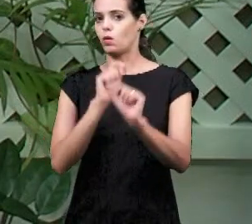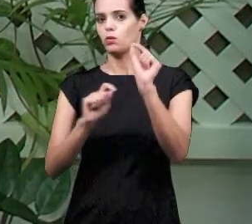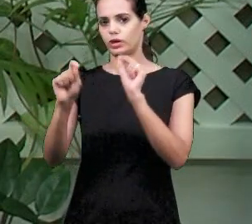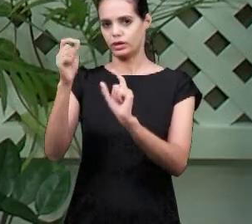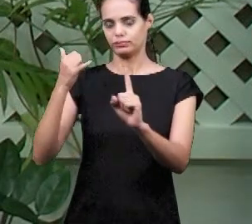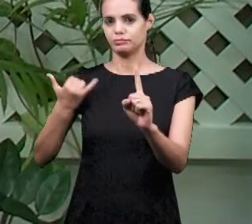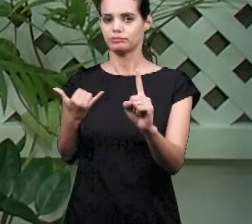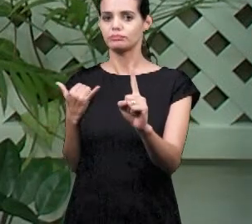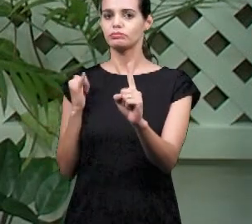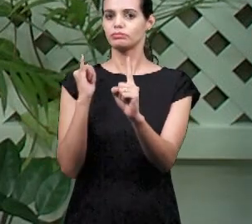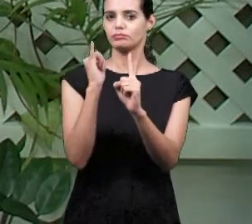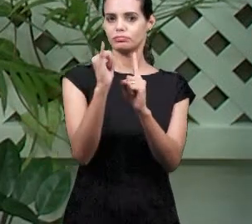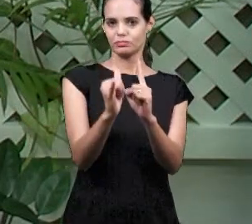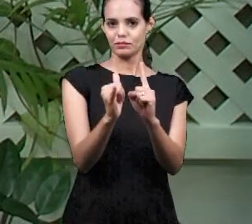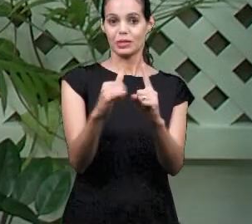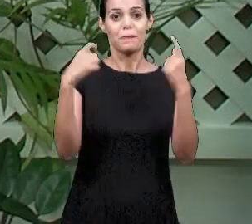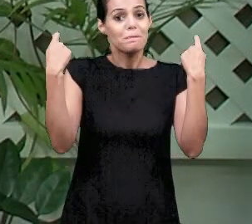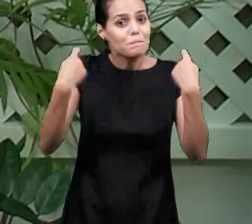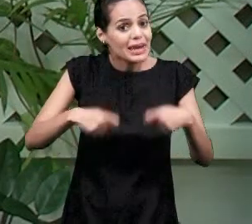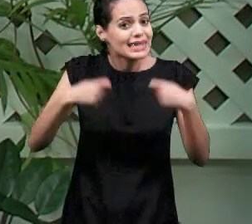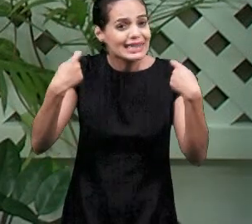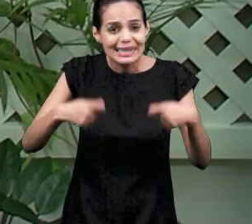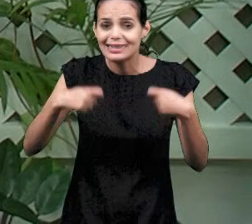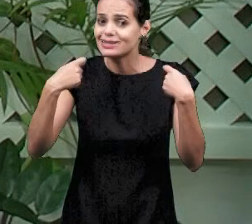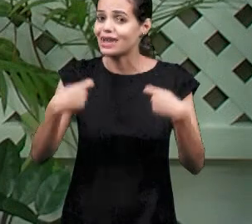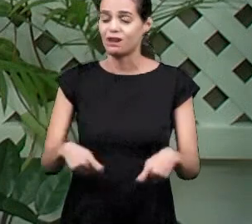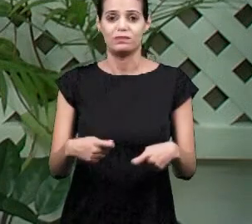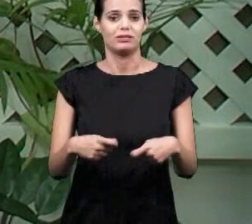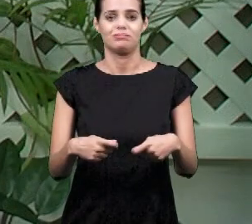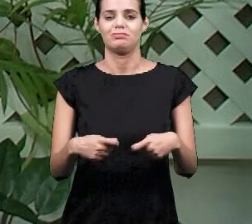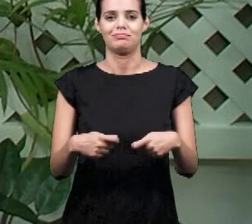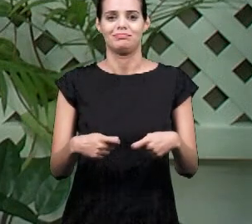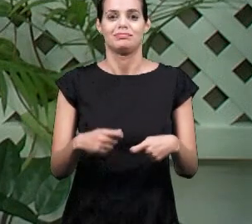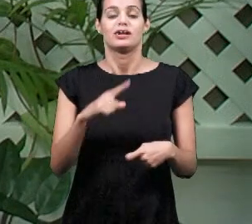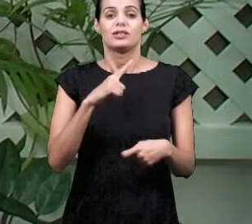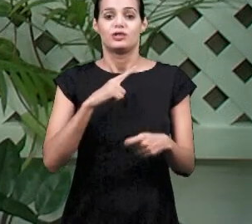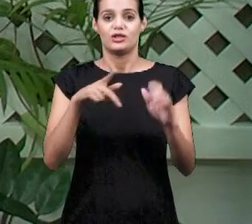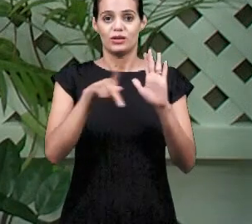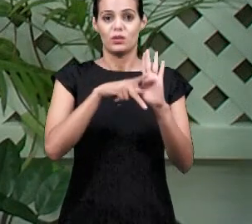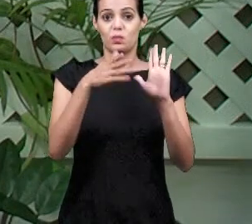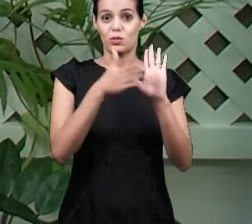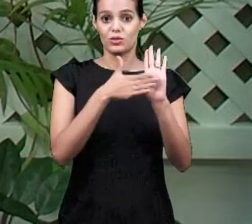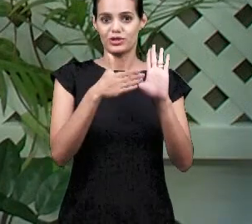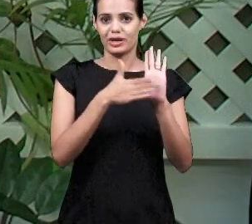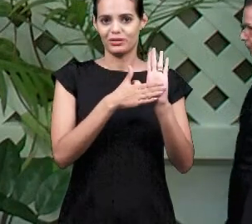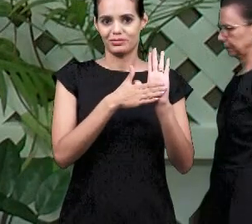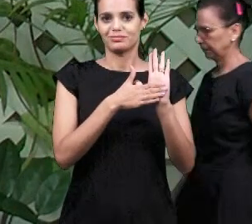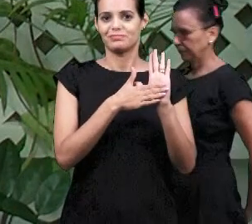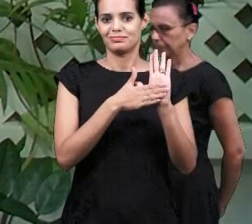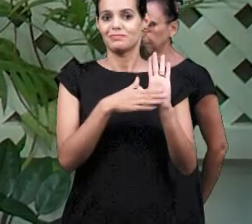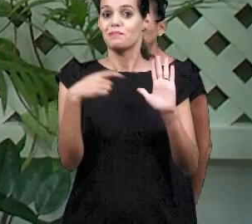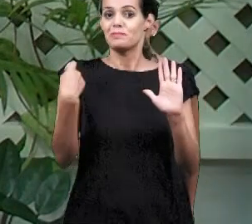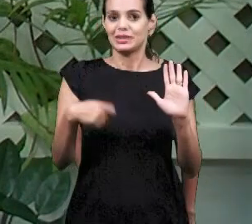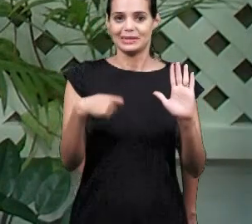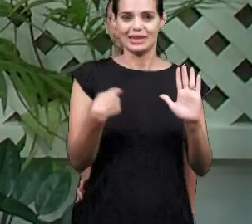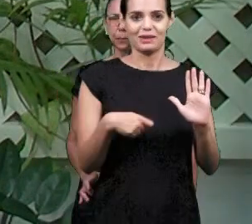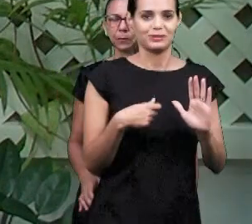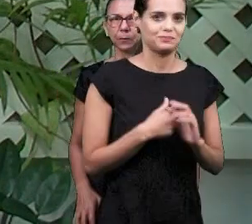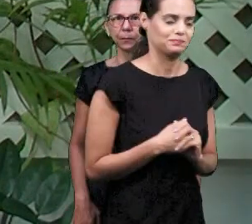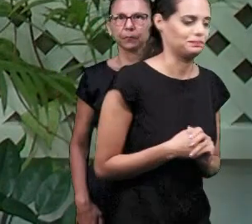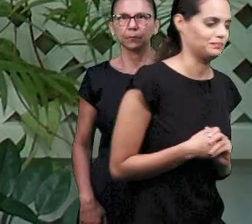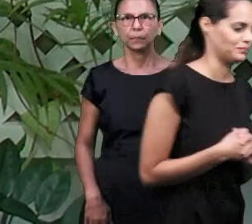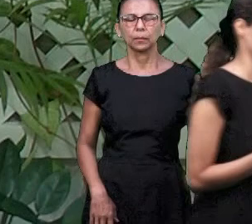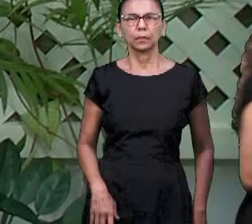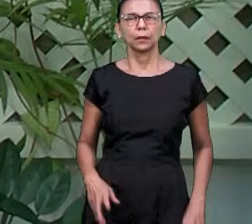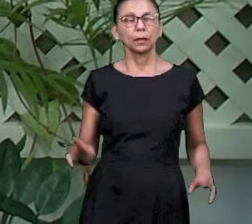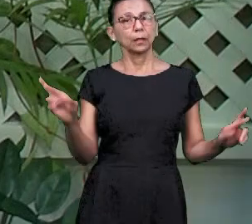en priant, on a besoin de méditer. Et quand tu es en train de prier, la réponse est donnée. Dans votre prière, vous